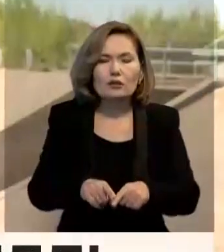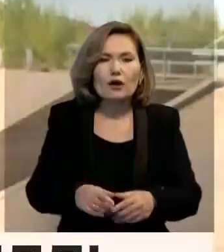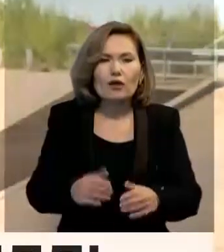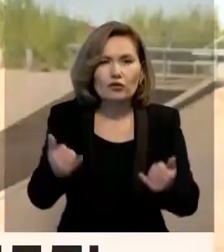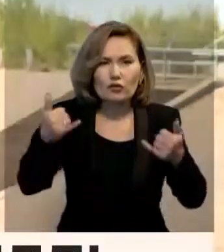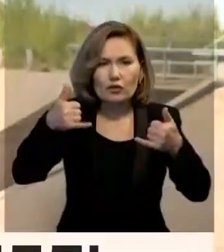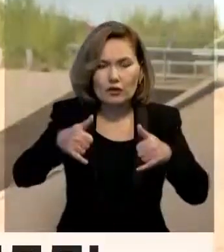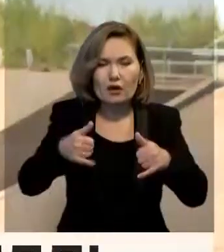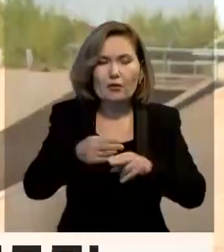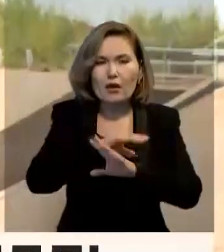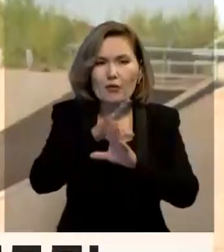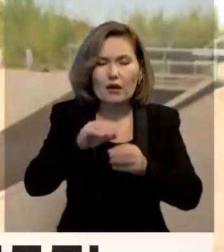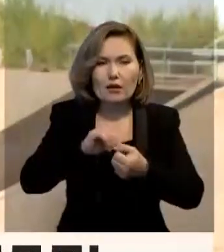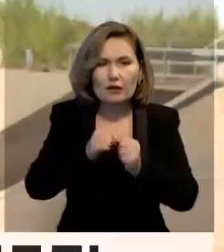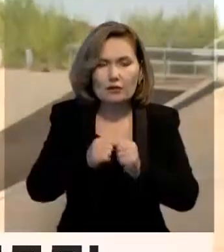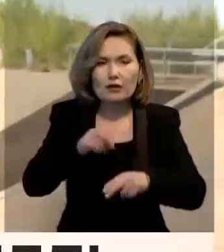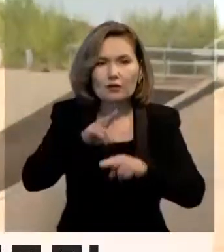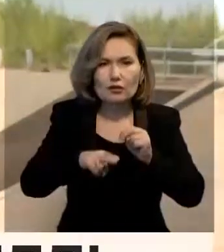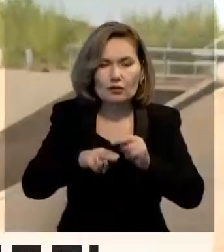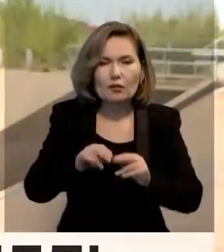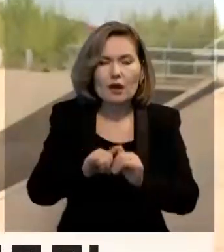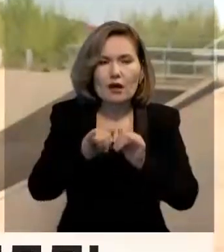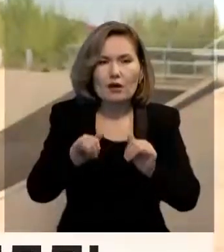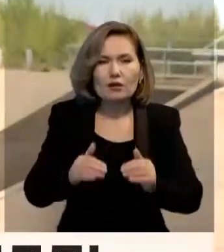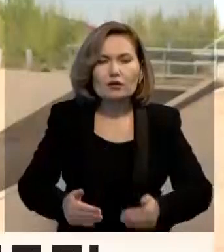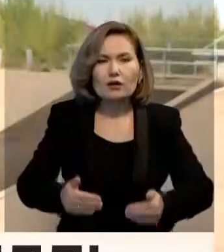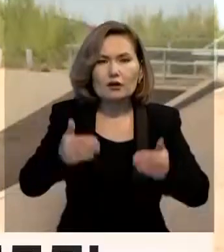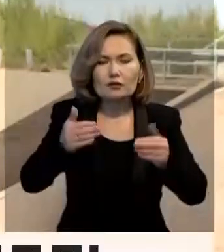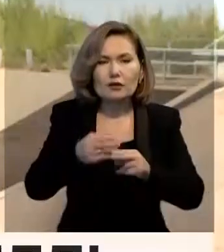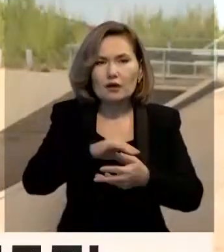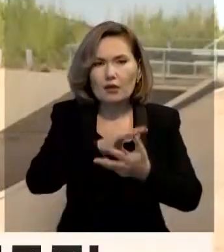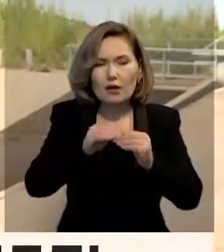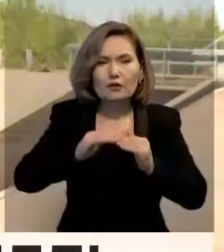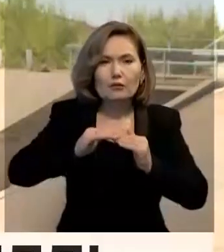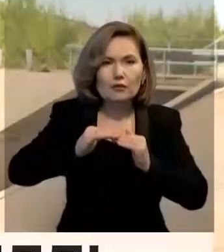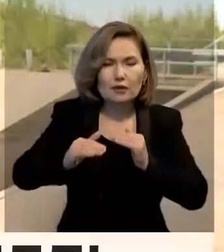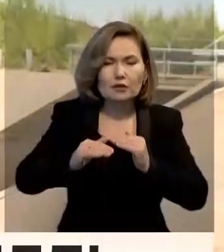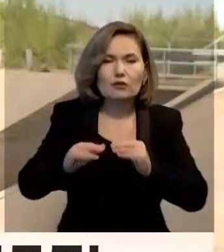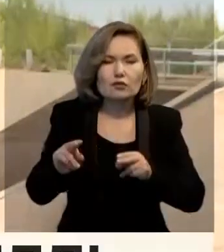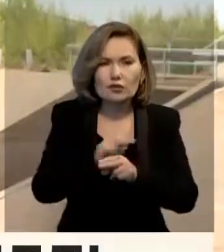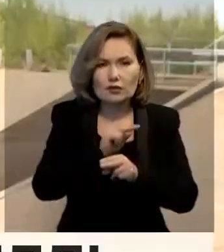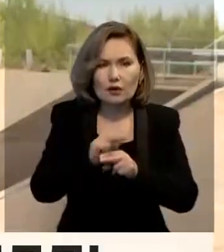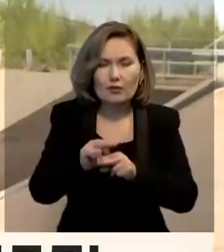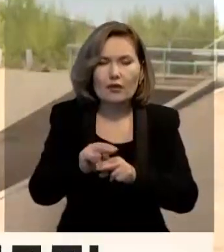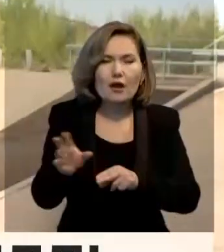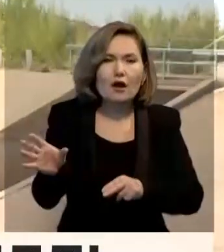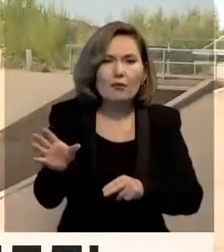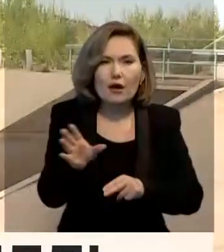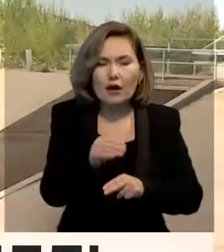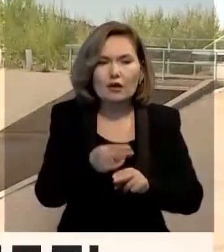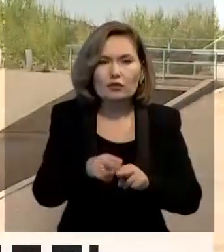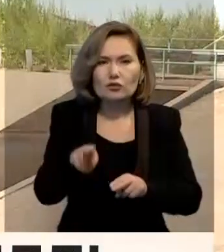толтырылып, катокпен бастырылып, оның бетіне геотекстиль деген бар. Фильтрация